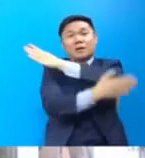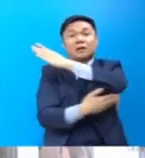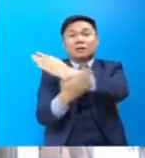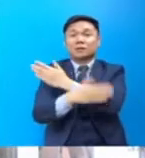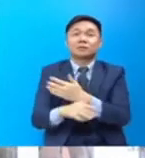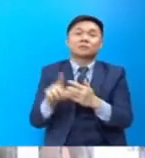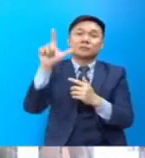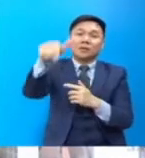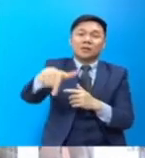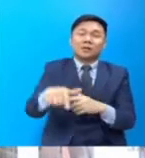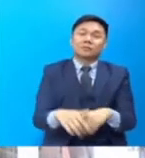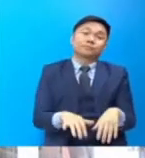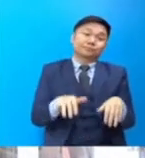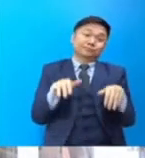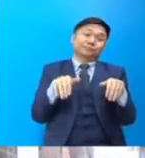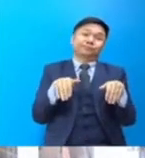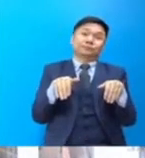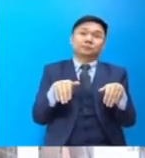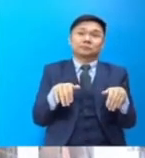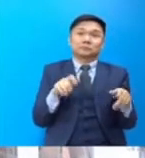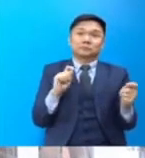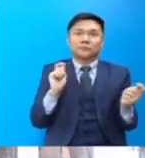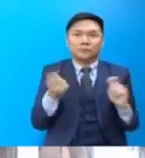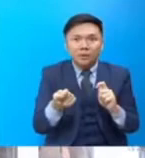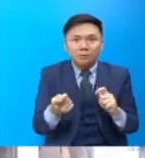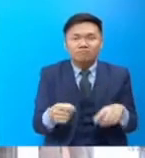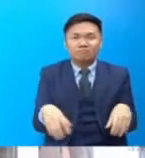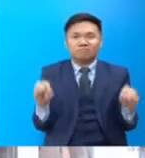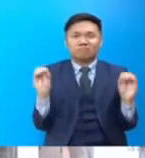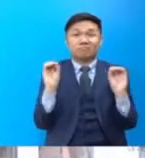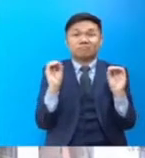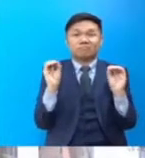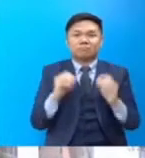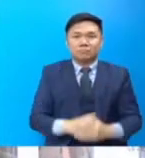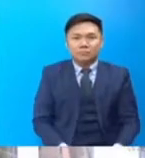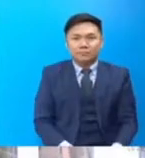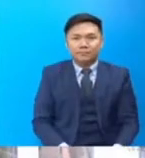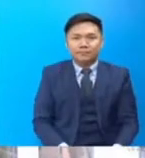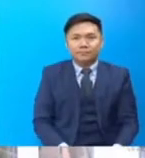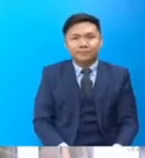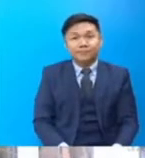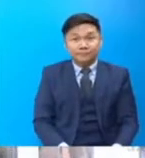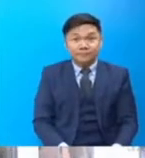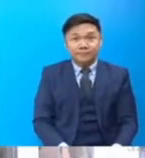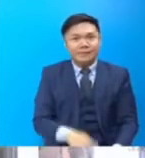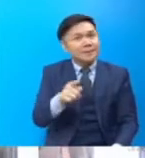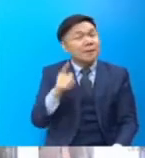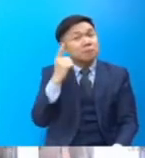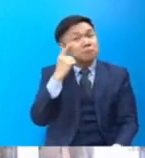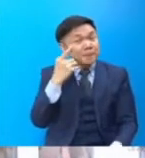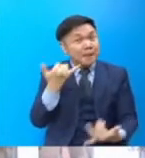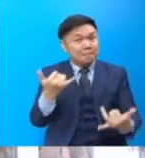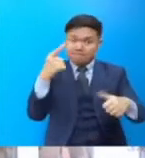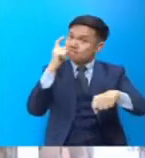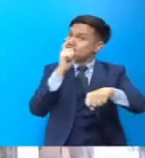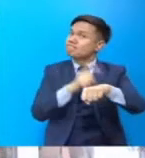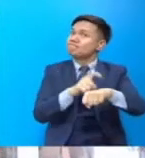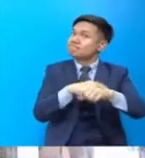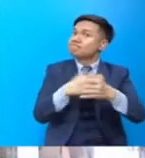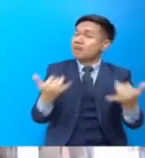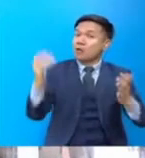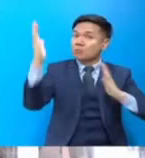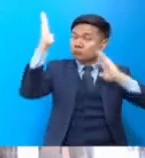tengok ada apa-apa bedaan tidak ada apa-apa perbedaan meski dengan sampai nemu sudah sampai waktunya